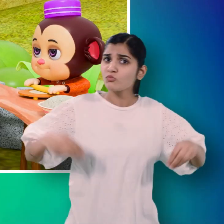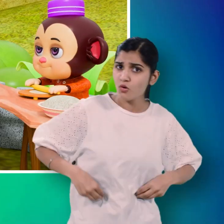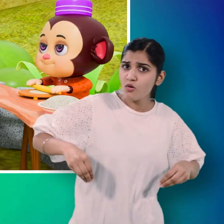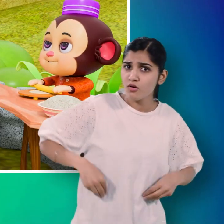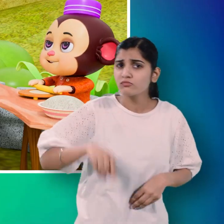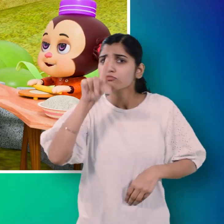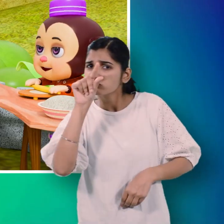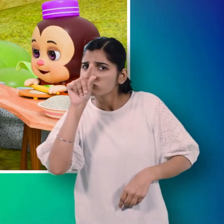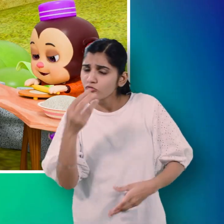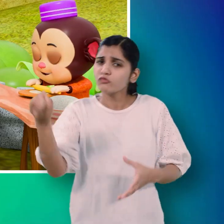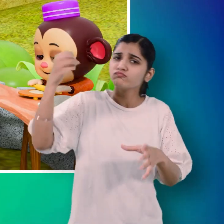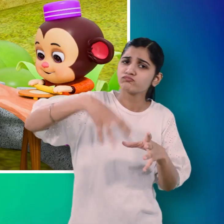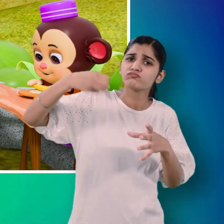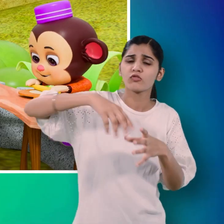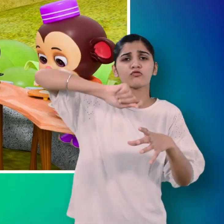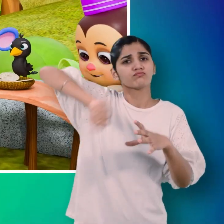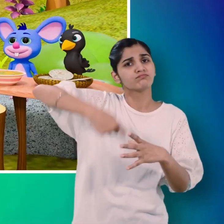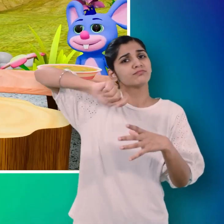भूख लगी तो चिड़िया रानी